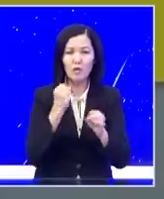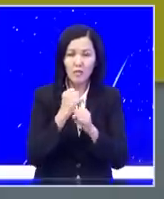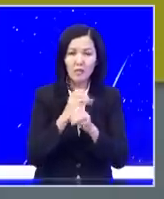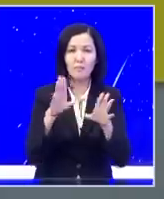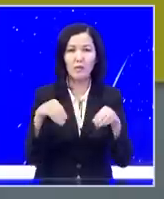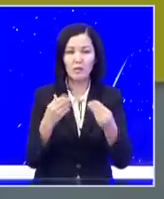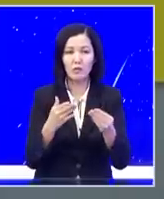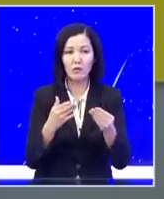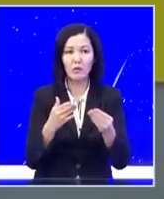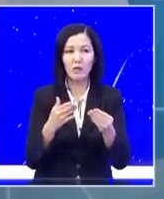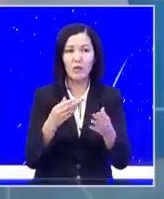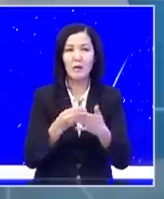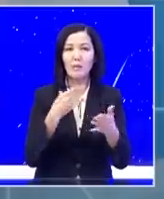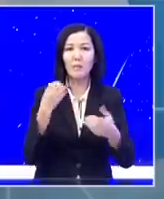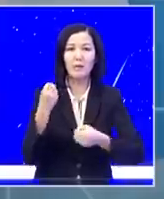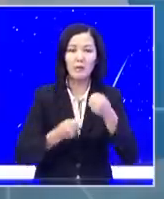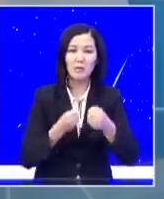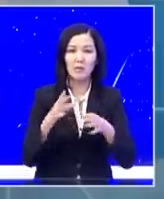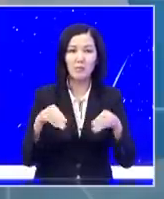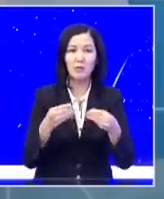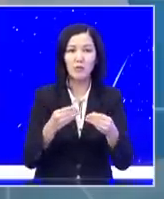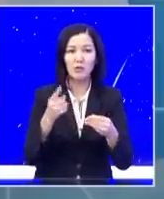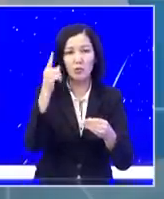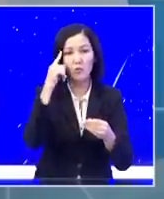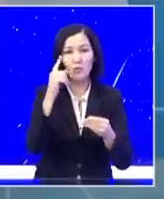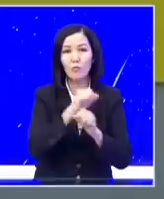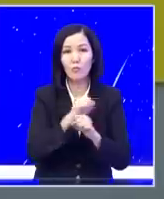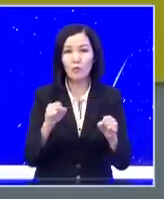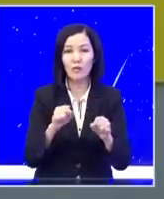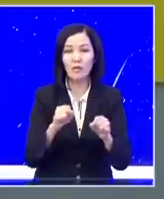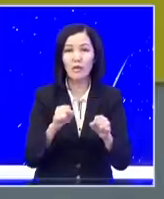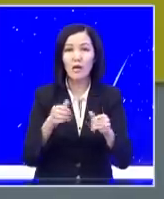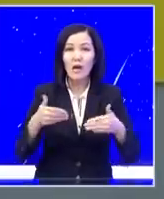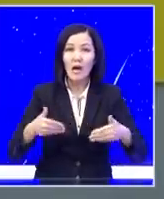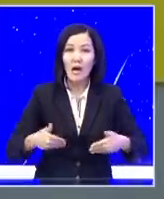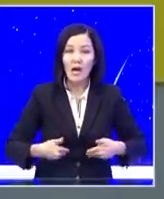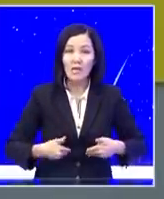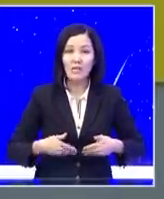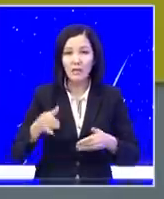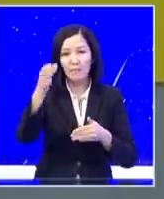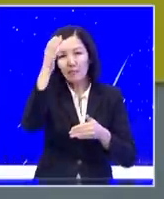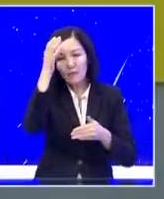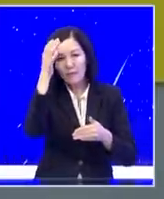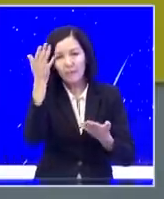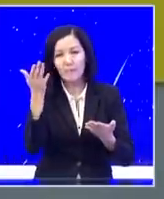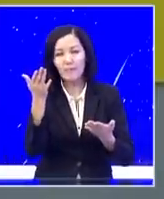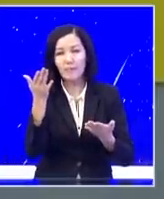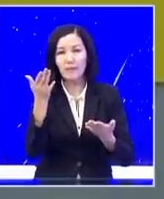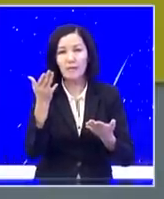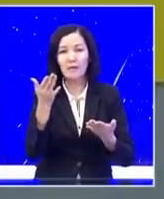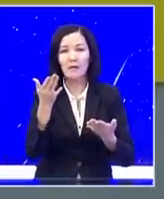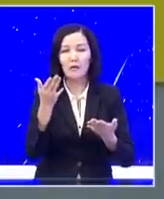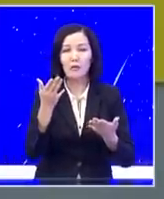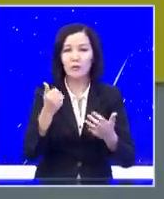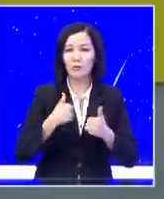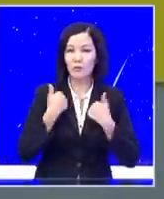керек, астымызға машинаны мінгізіп қой керек деген болмау керек. Жастар не құрлым аш болса, аш деген сөз, білімге аш болса, ғылымға аш